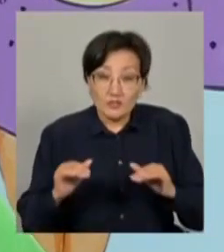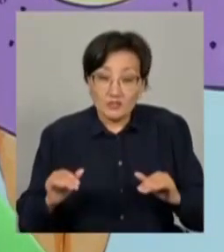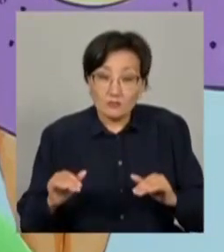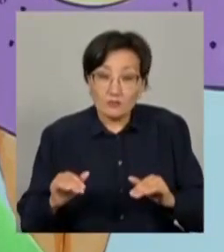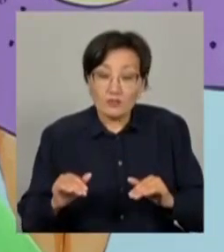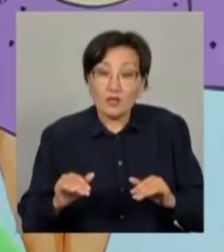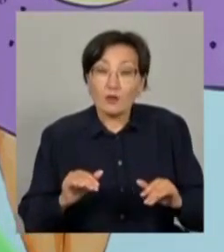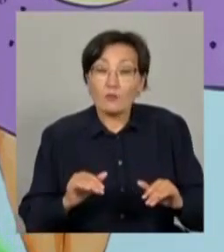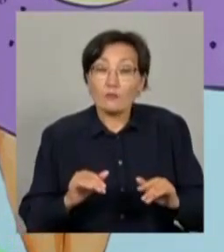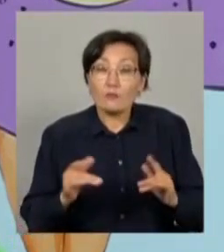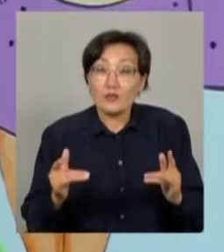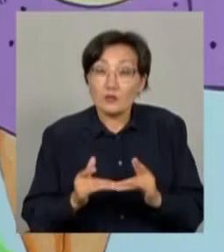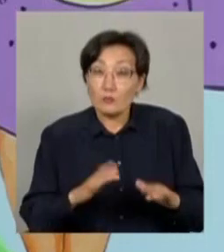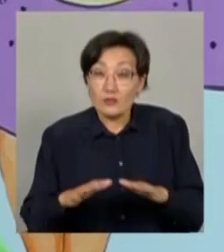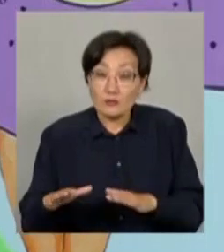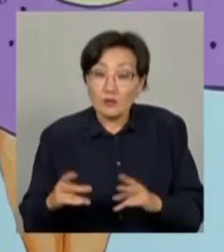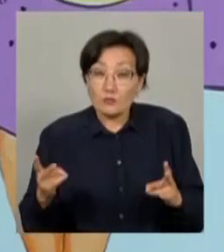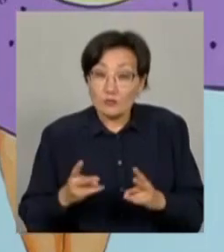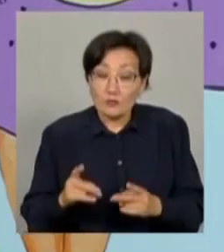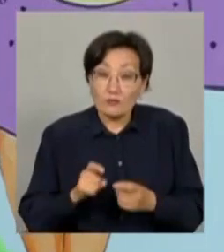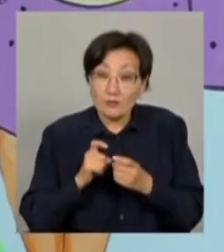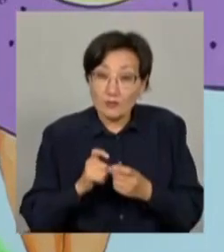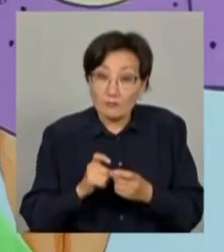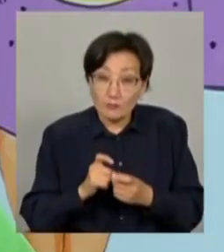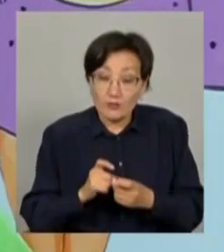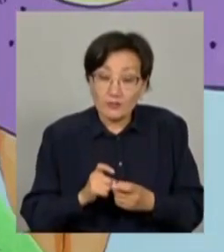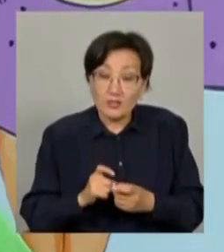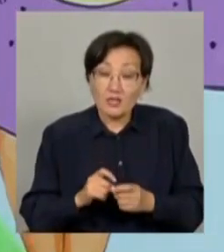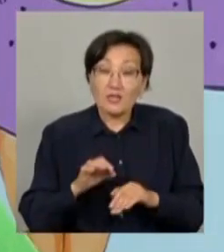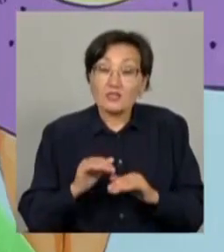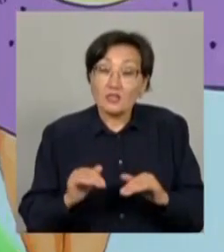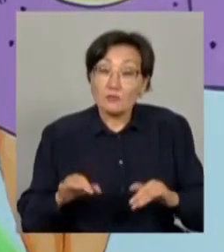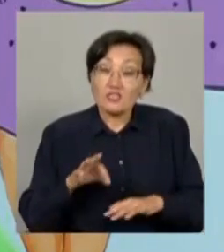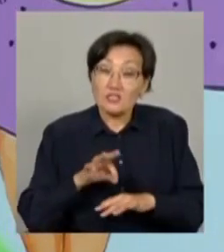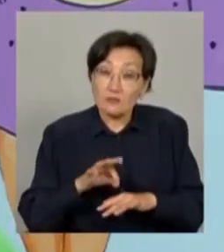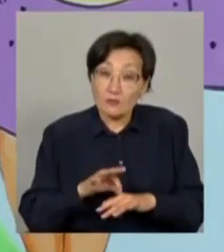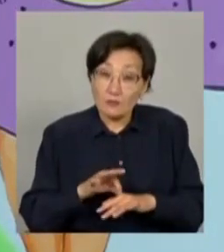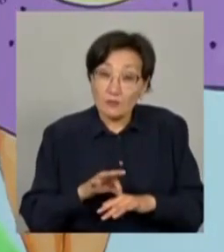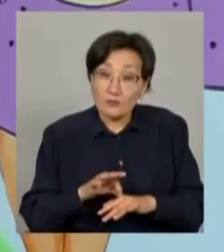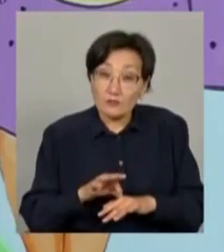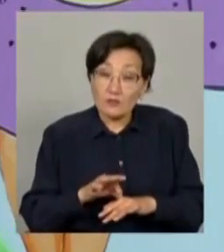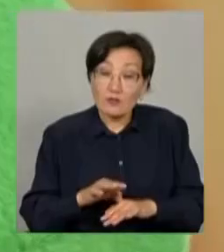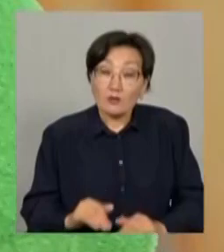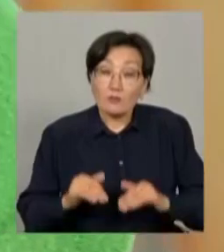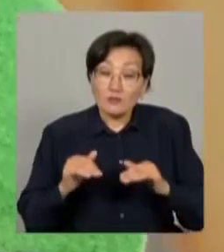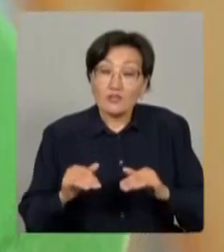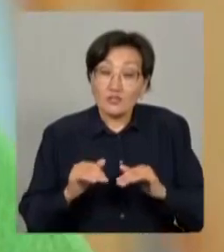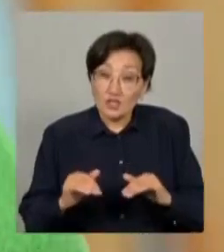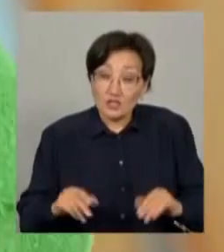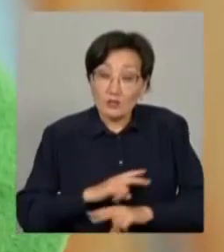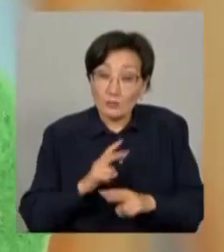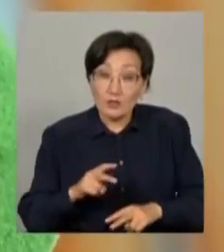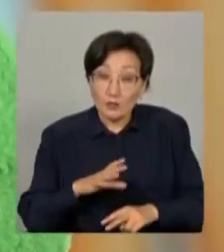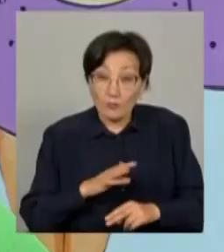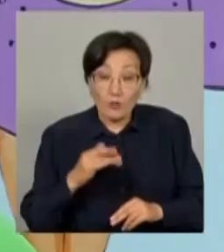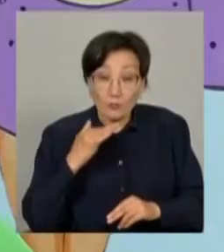коек, потому что нужно было побороть детскую заболеваемость, рост детской заболеваемости, рост детской смертности. Многое